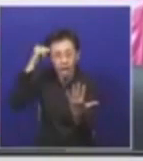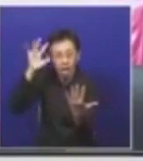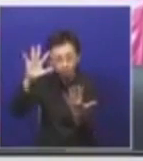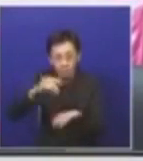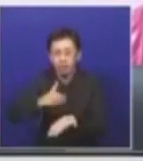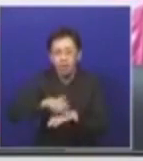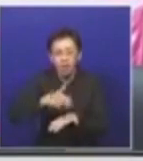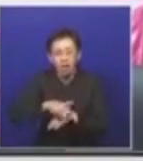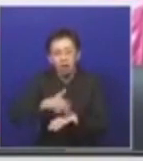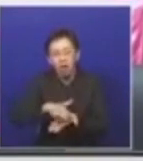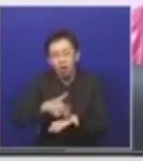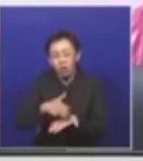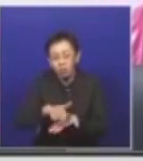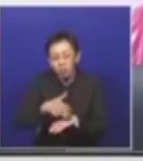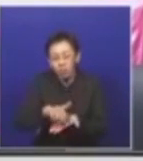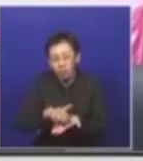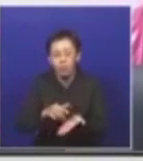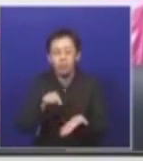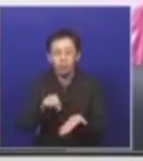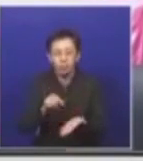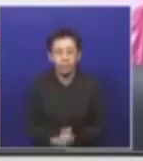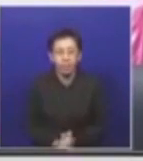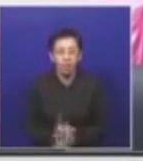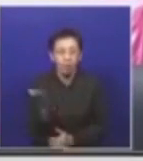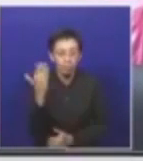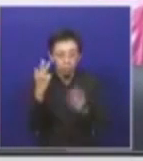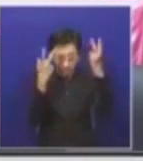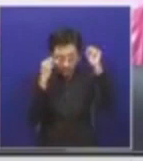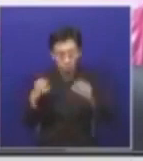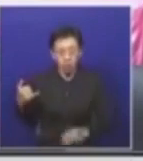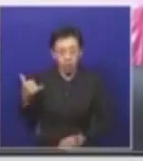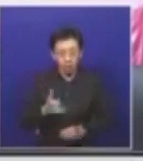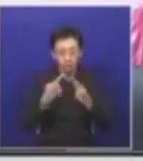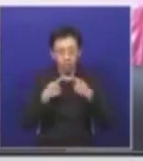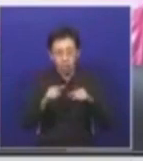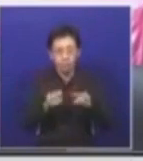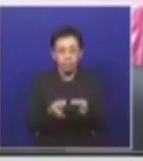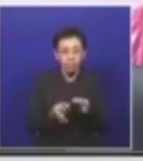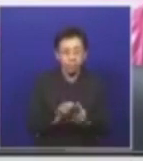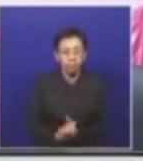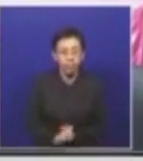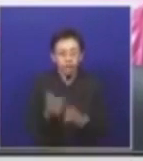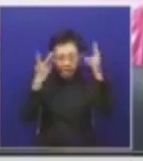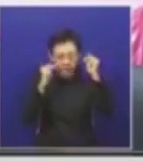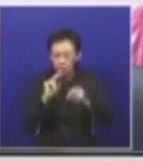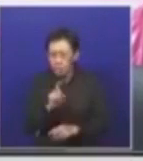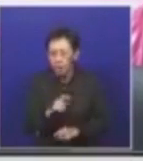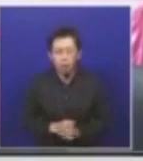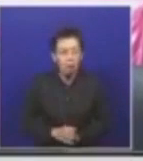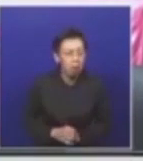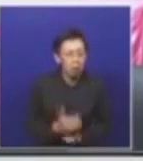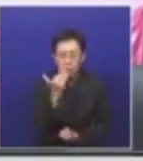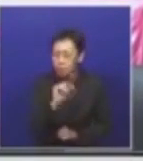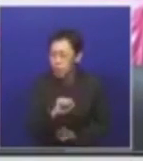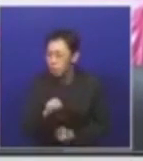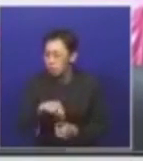อดแต่เมื่อวานนี้เนี่ยท่านนายกรัฐมนตรีมาตอบท่านก็ถามหาว่าเอ๊ะทำไม